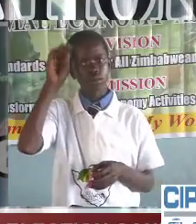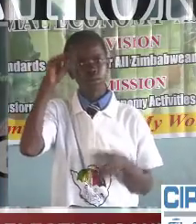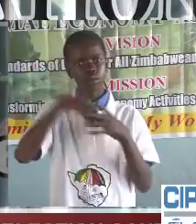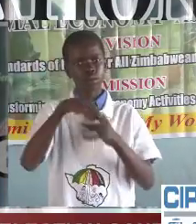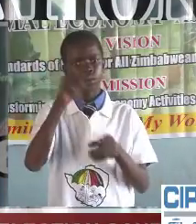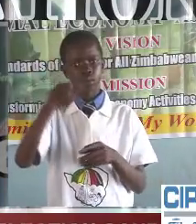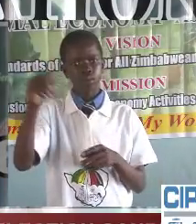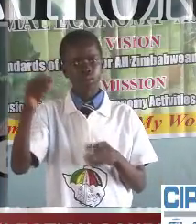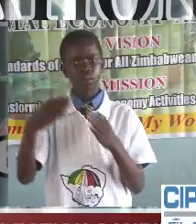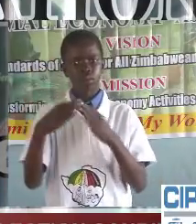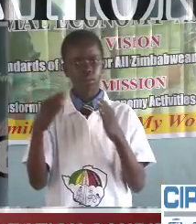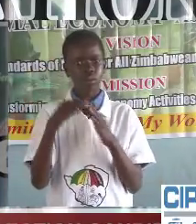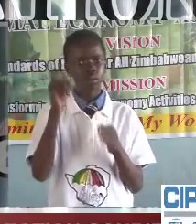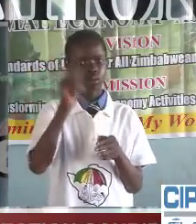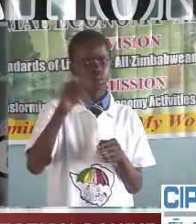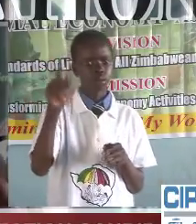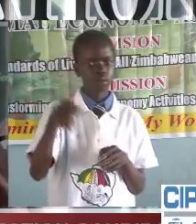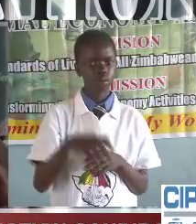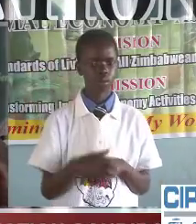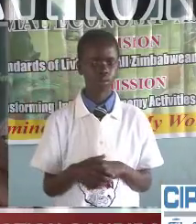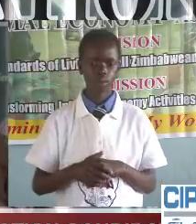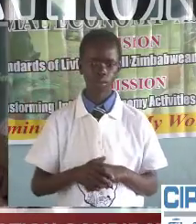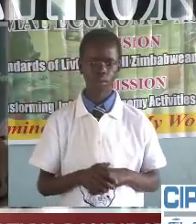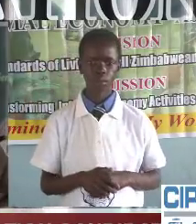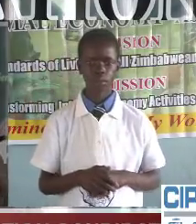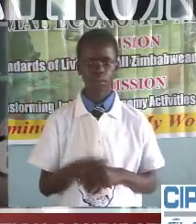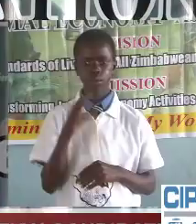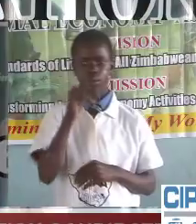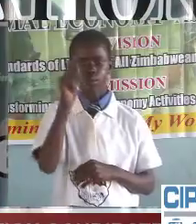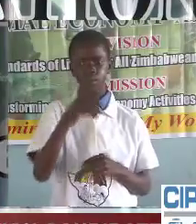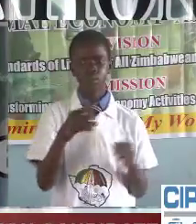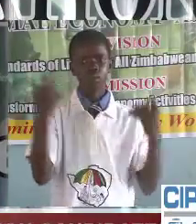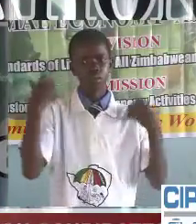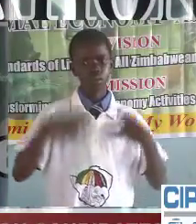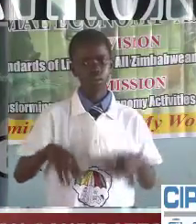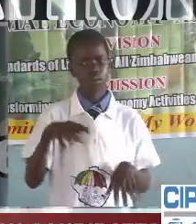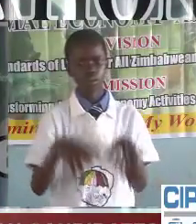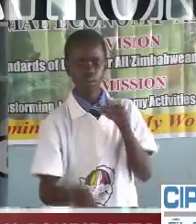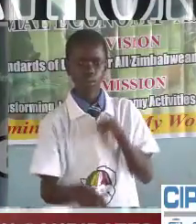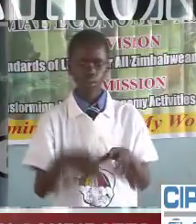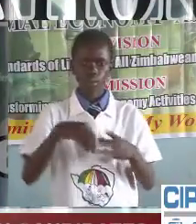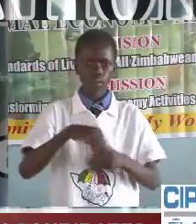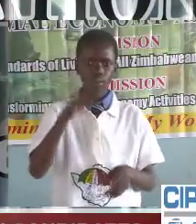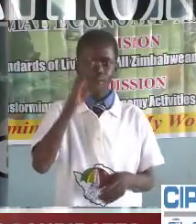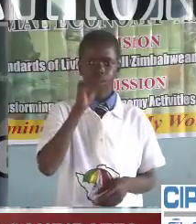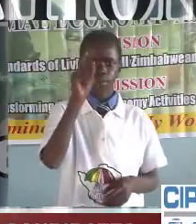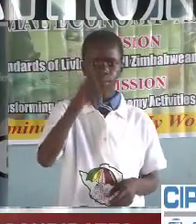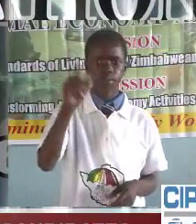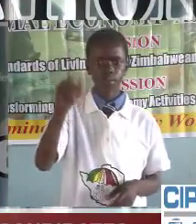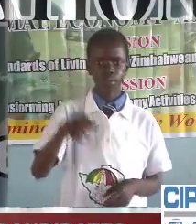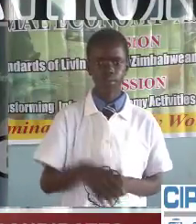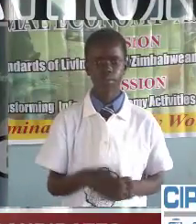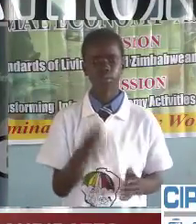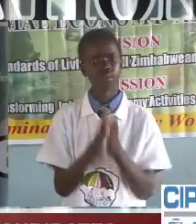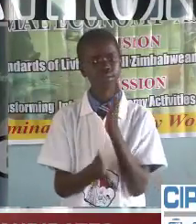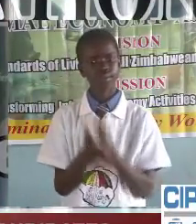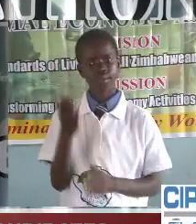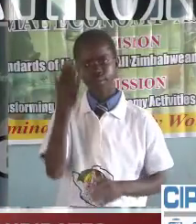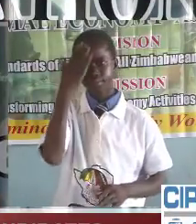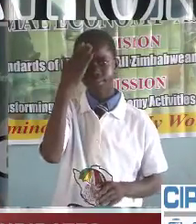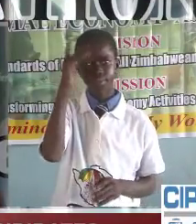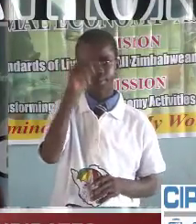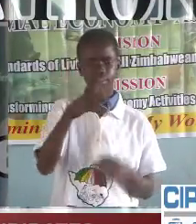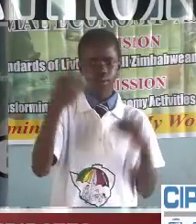medu maererano nevanorarama neurema mumusha tingahusova sei tingaita sei maprojects